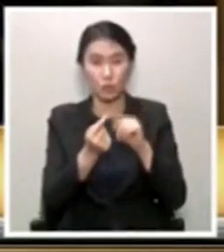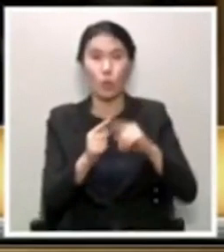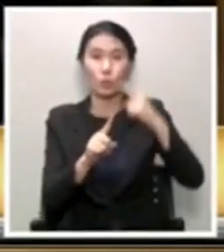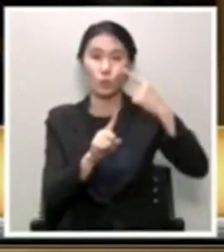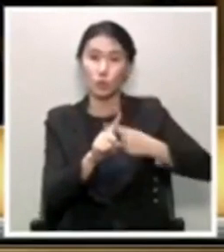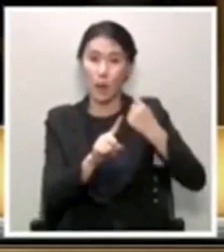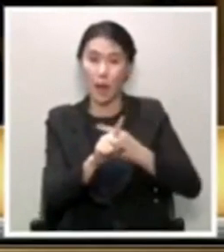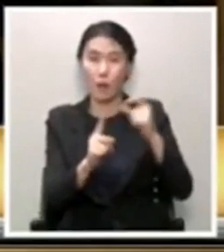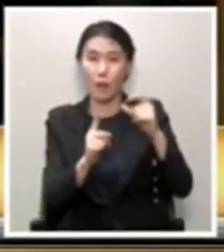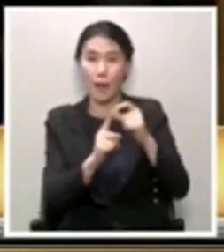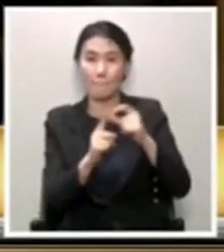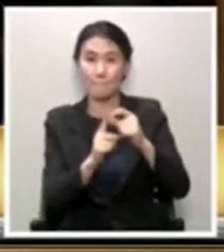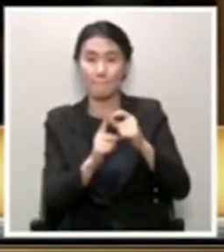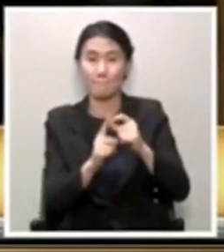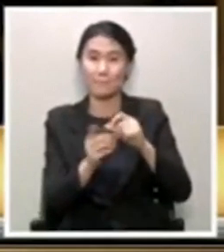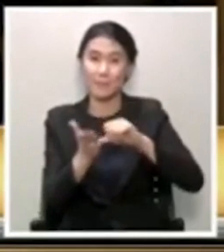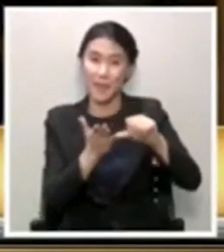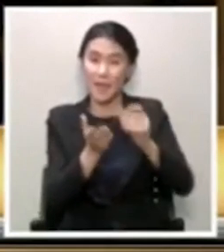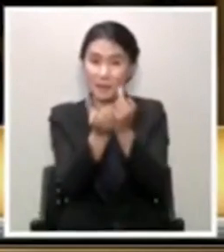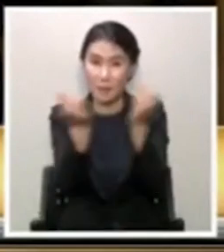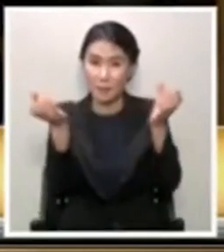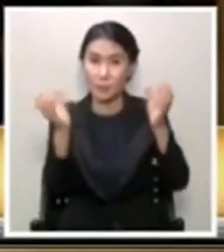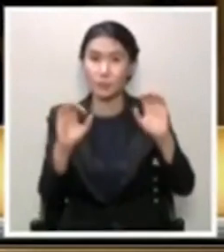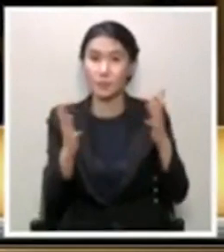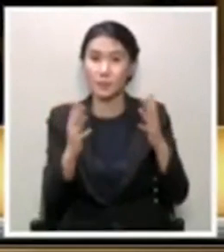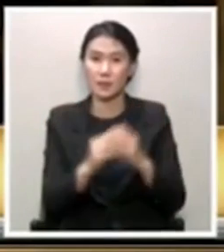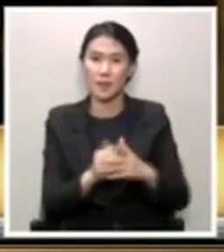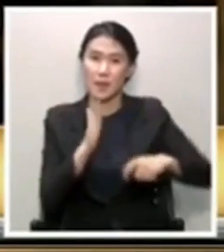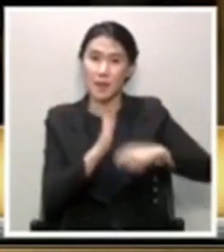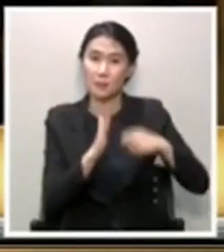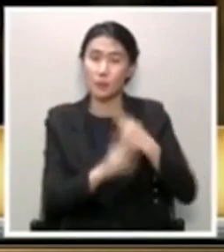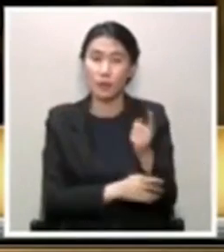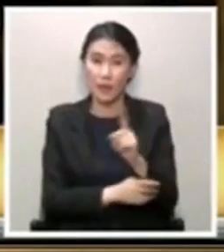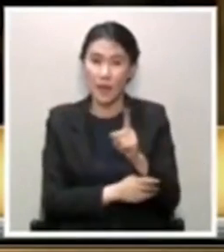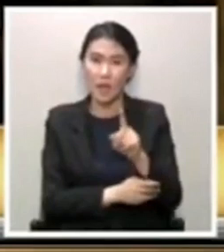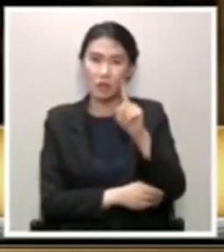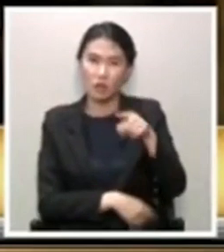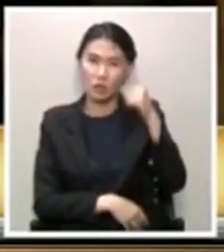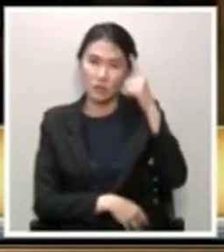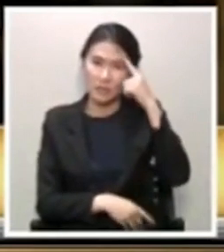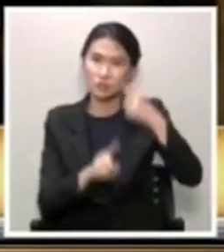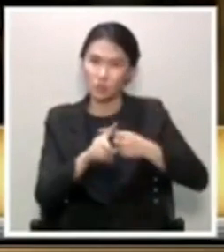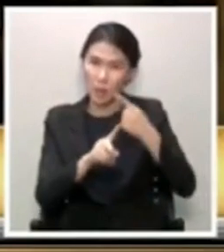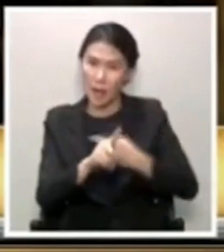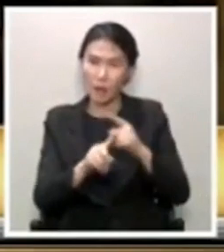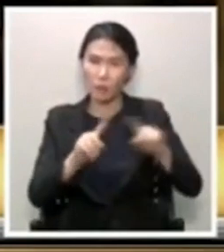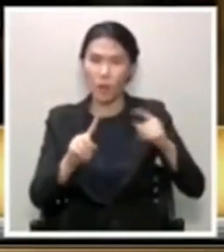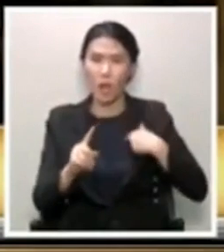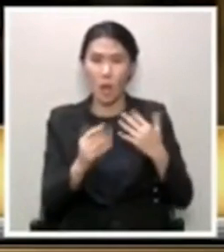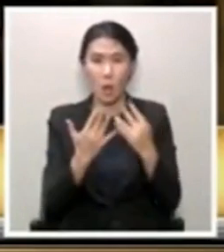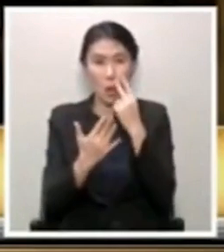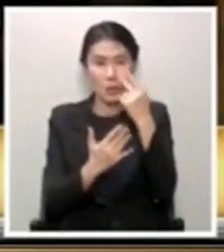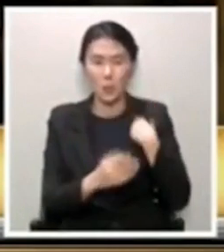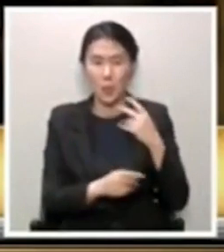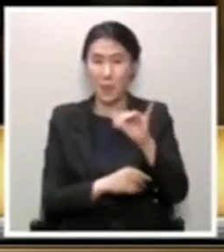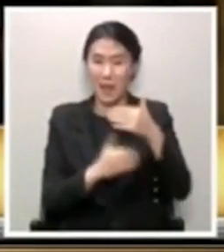มีบทบัญญัติว่าด้วยการแก้รัฐธรรมนูญครับสาเหตุก็เนื่องมาจากว่าต้องการใช้ชั่วคราวอีกไม่นานเดี๋ยวก็จะใช้ฉบับถาว